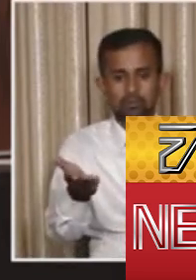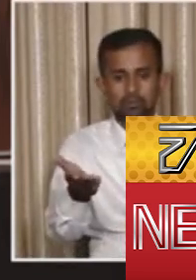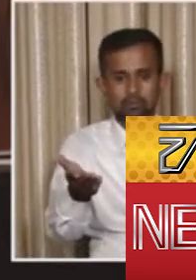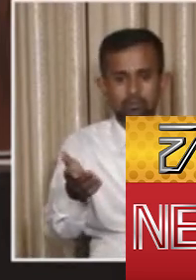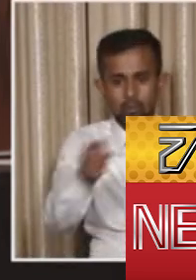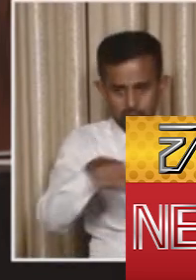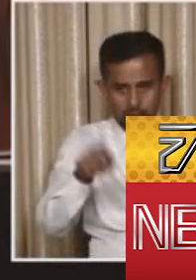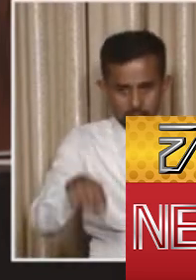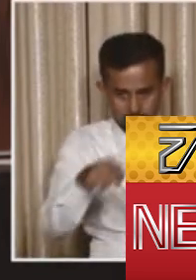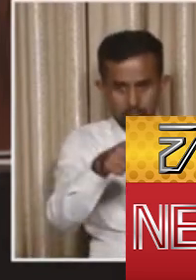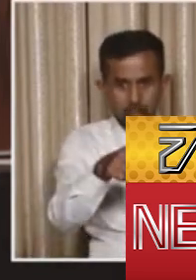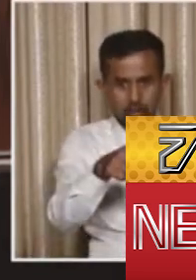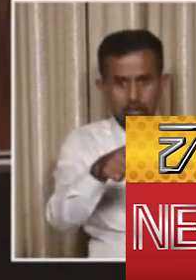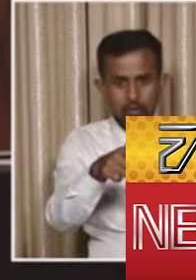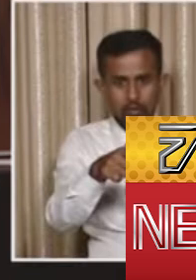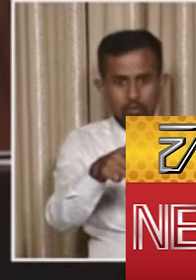aboard.